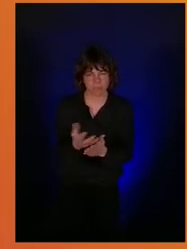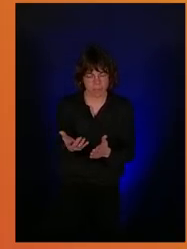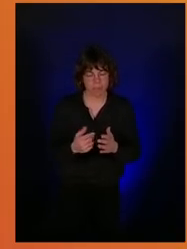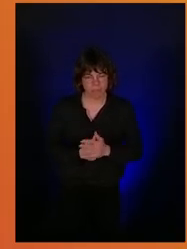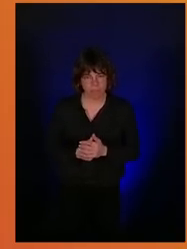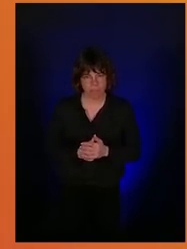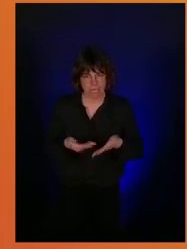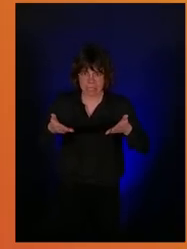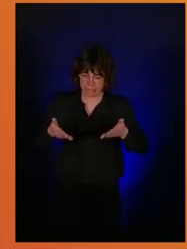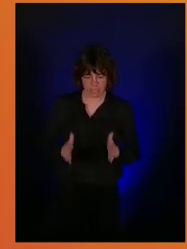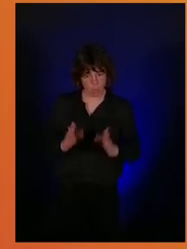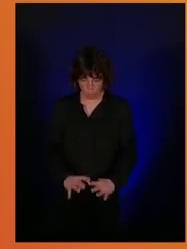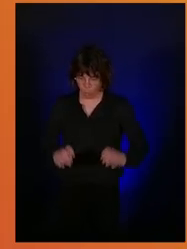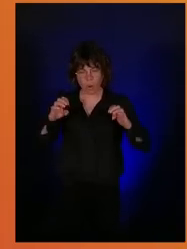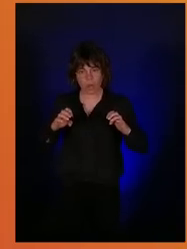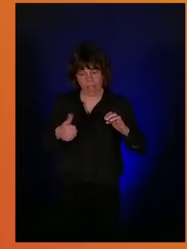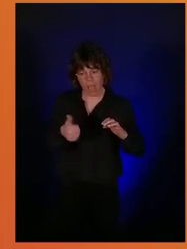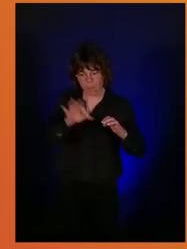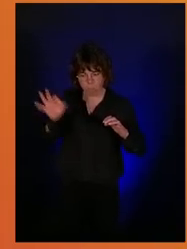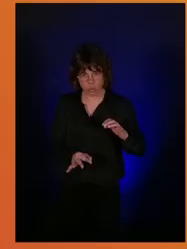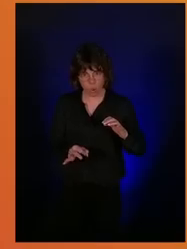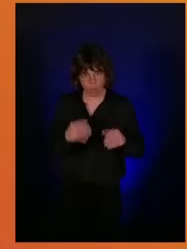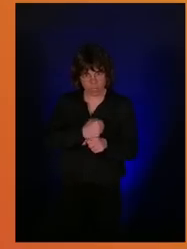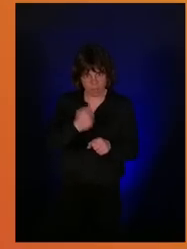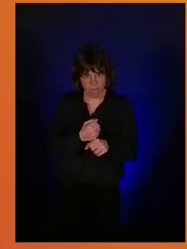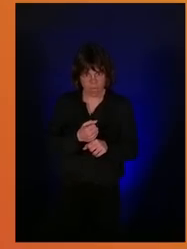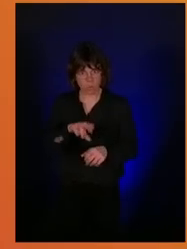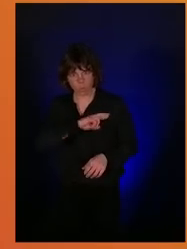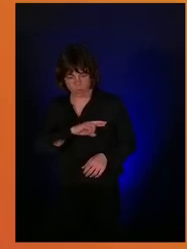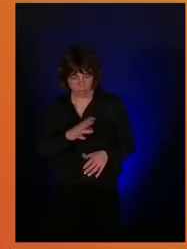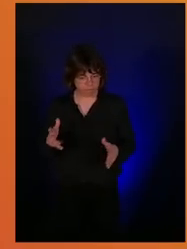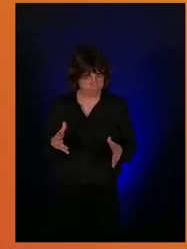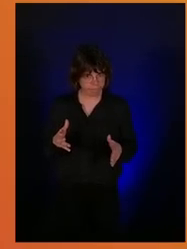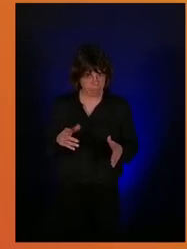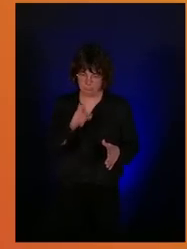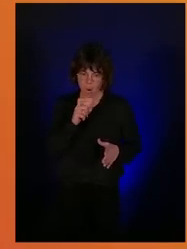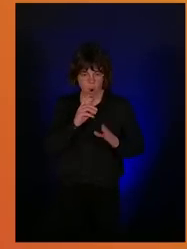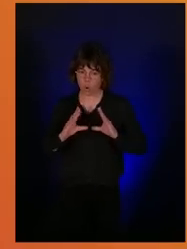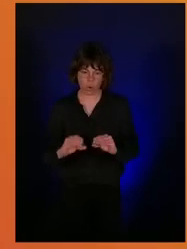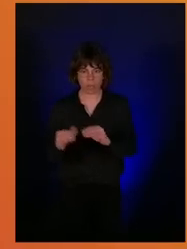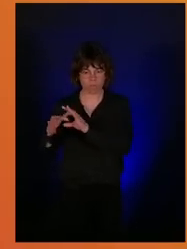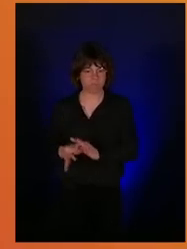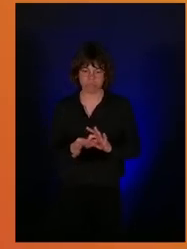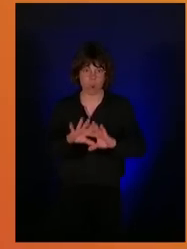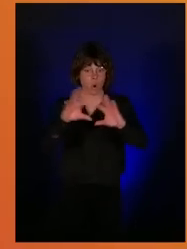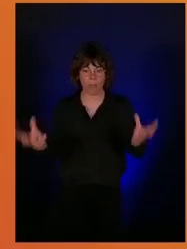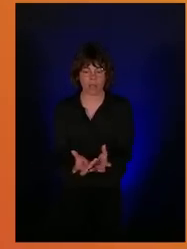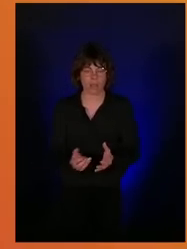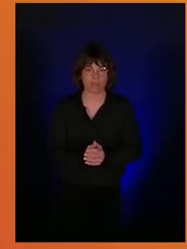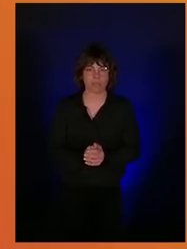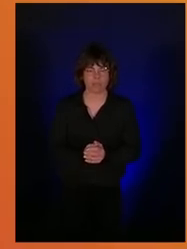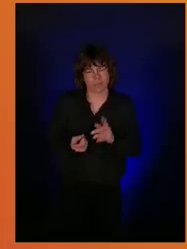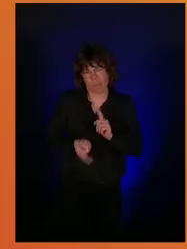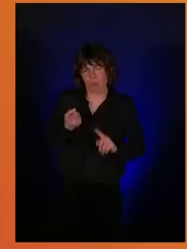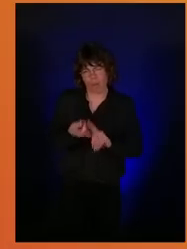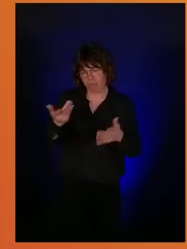nos décisions de congrès concernant le 1% pour les actifs et retraités ne sont pas encore appliquées de manière globale. Il est crucial